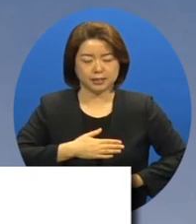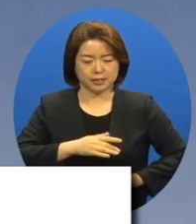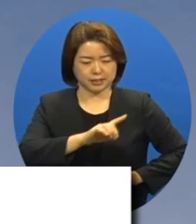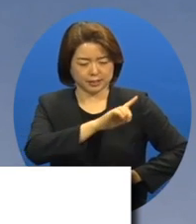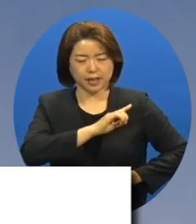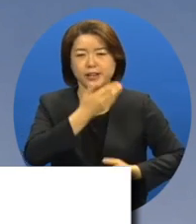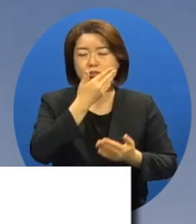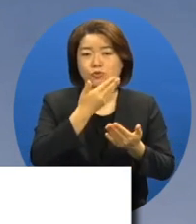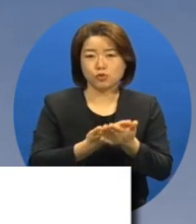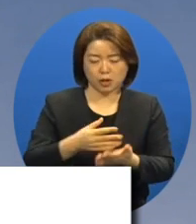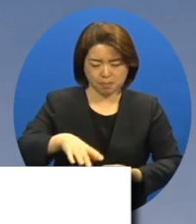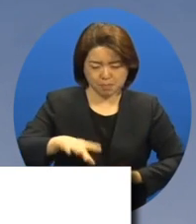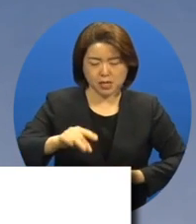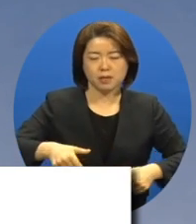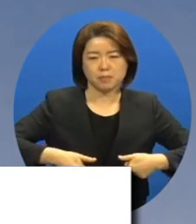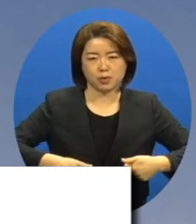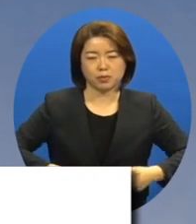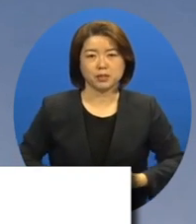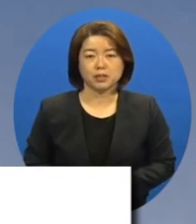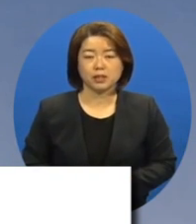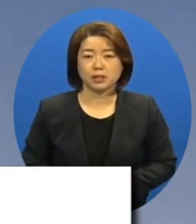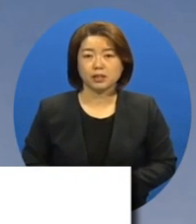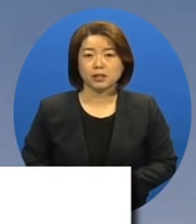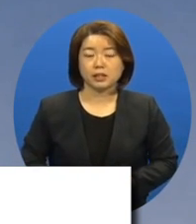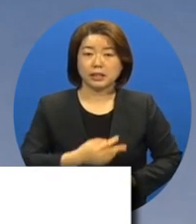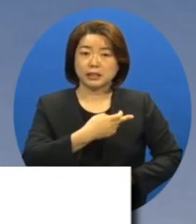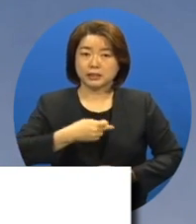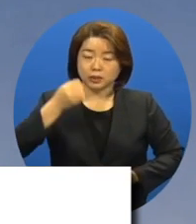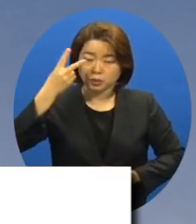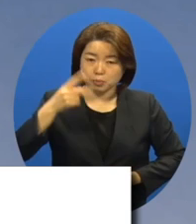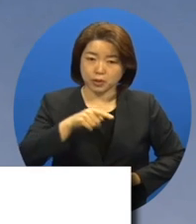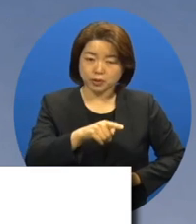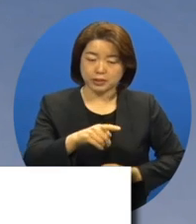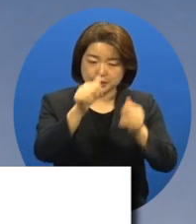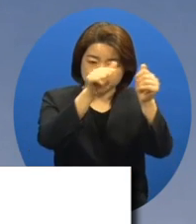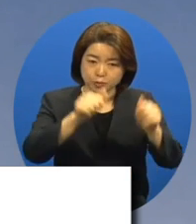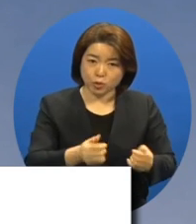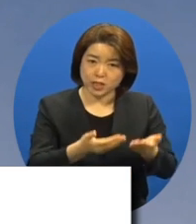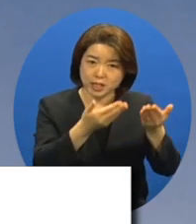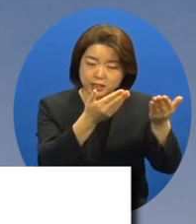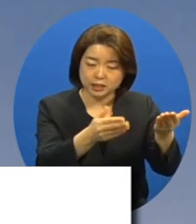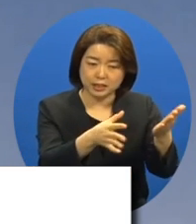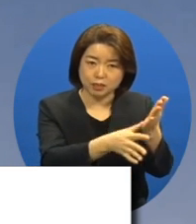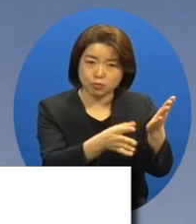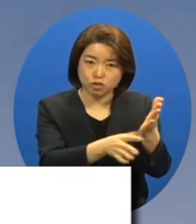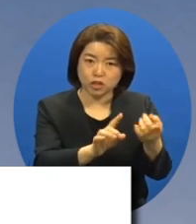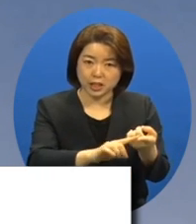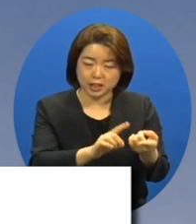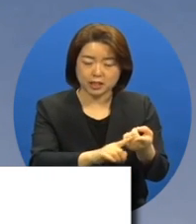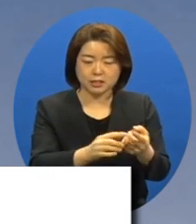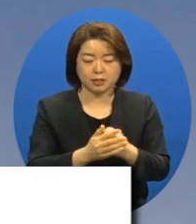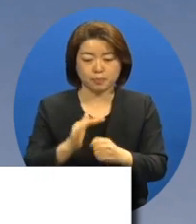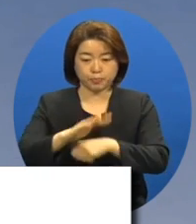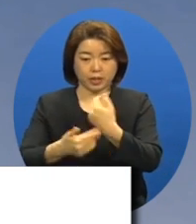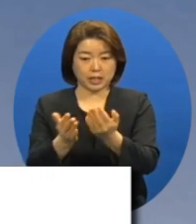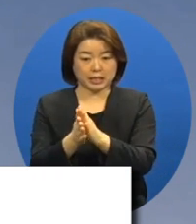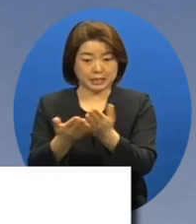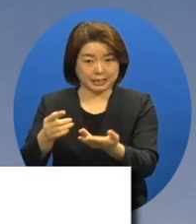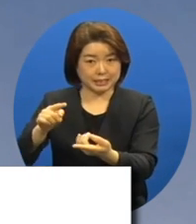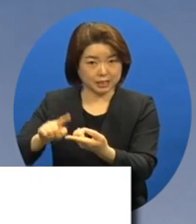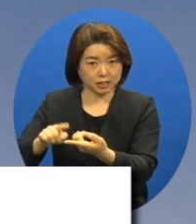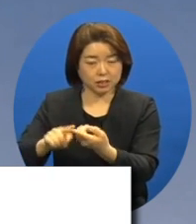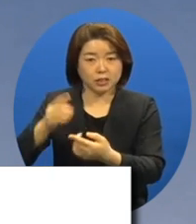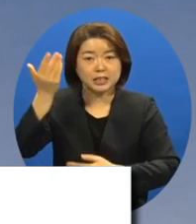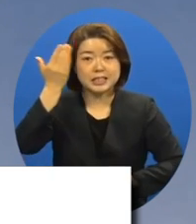우선입니다 사도 바울은 이 우상에게 바친 재물의 관련한 성경적인 지식